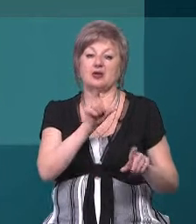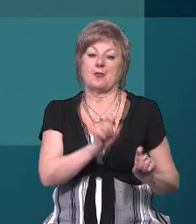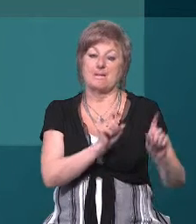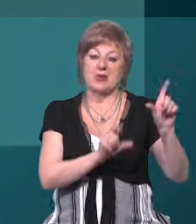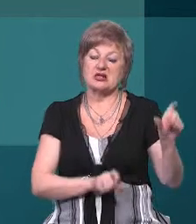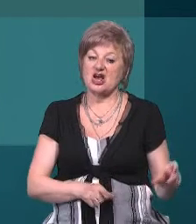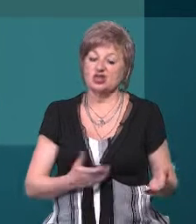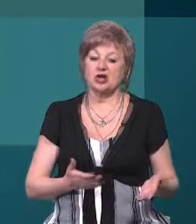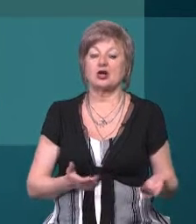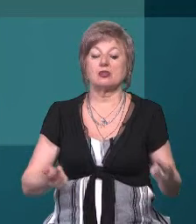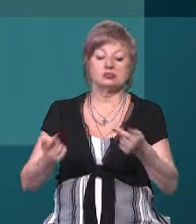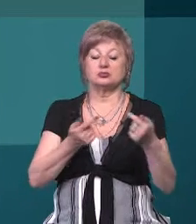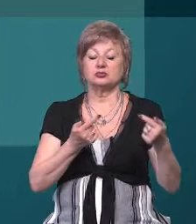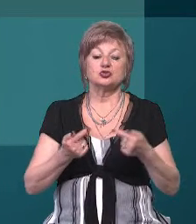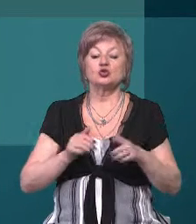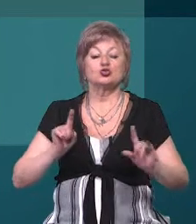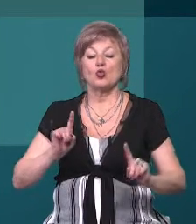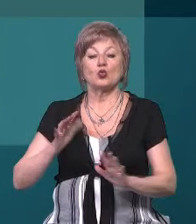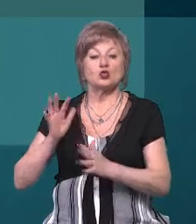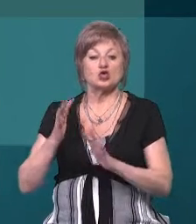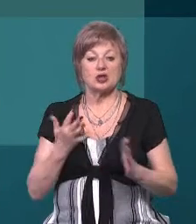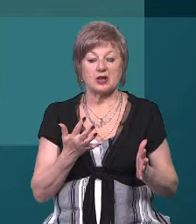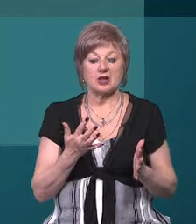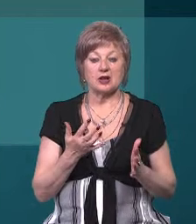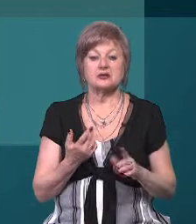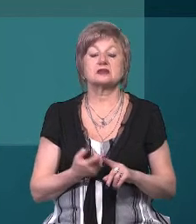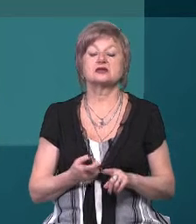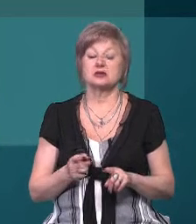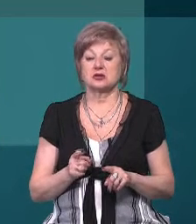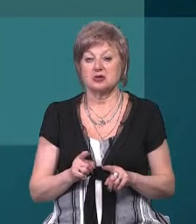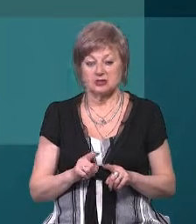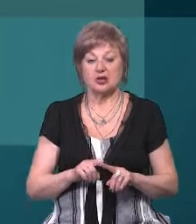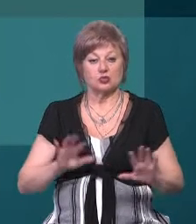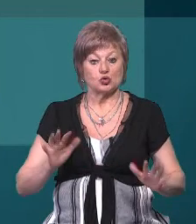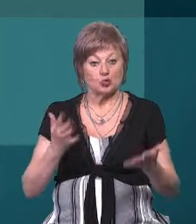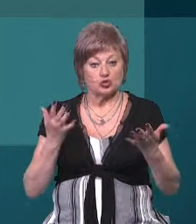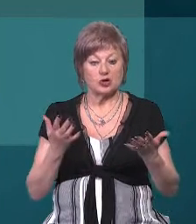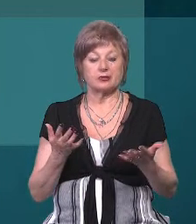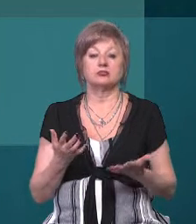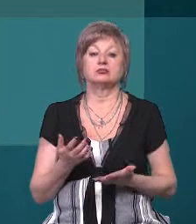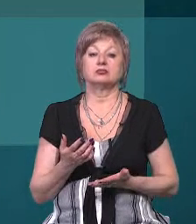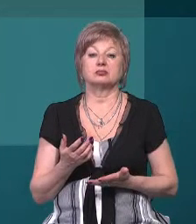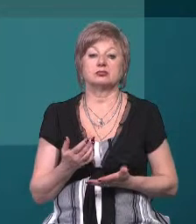вияснення остаточного, що трапилось за даним інцидентом та